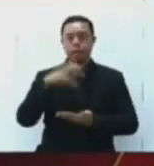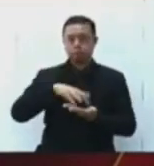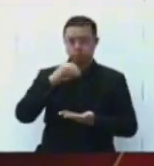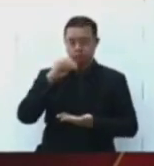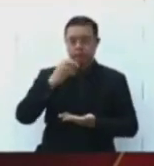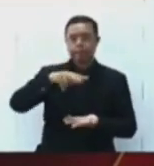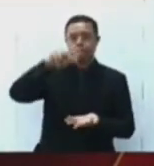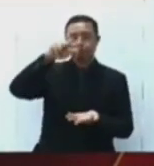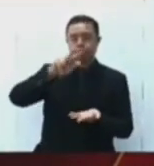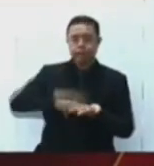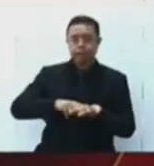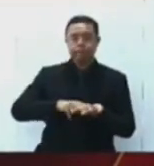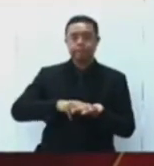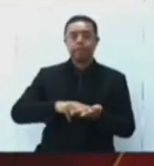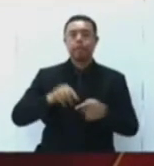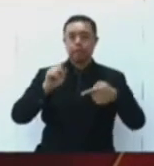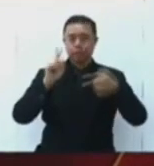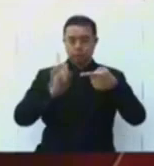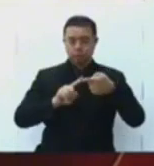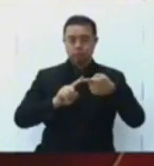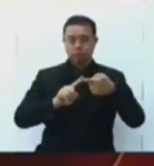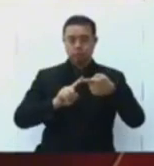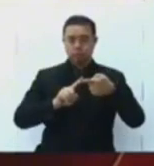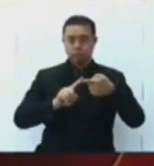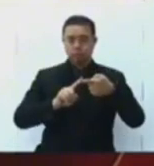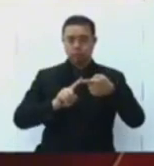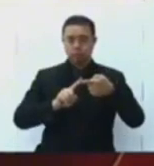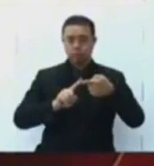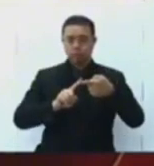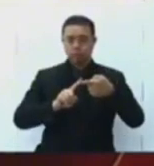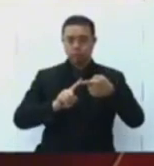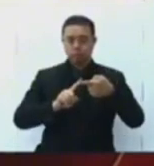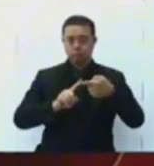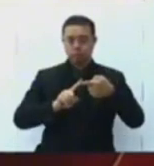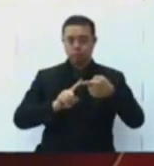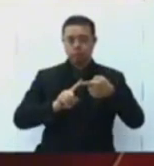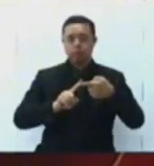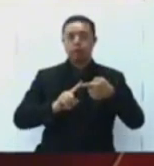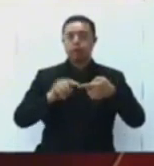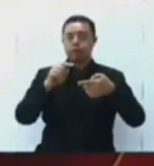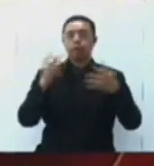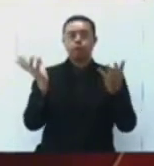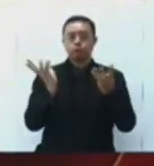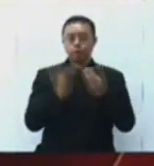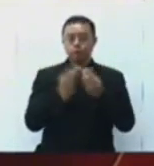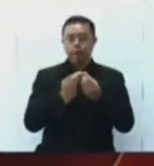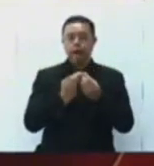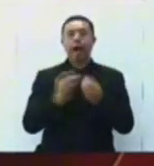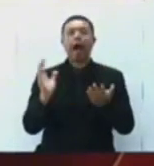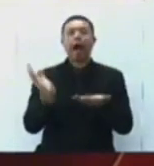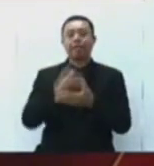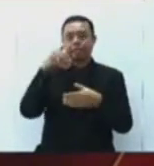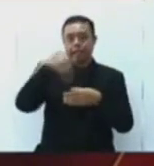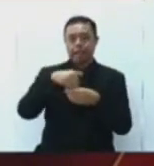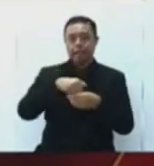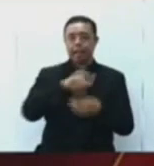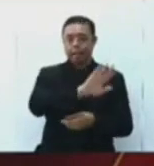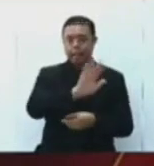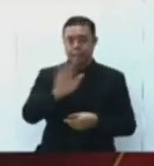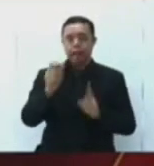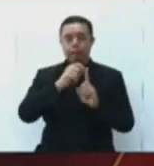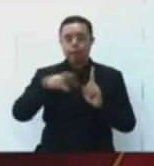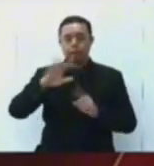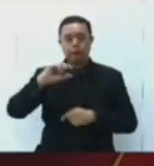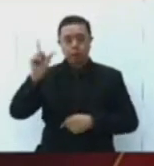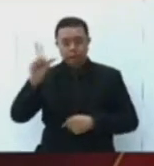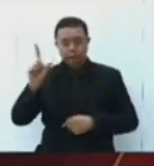Pusat menetapkan satu rincian perolehan suara sah per provinsi dan